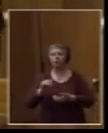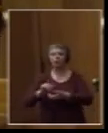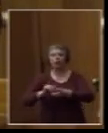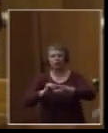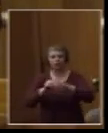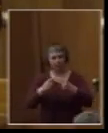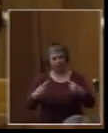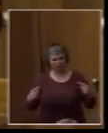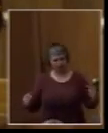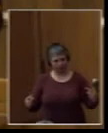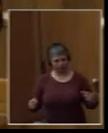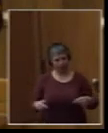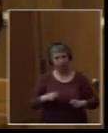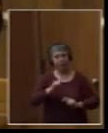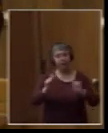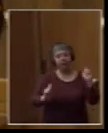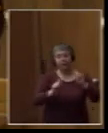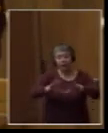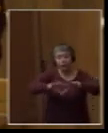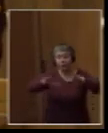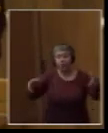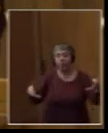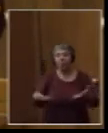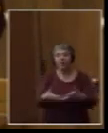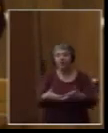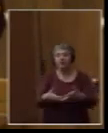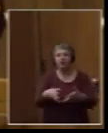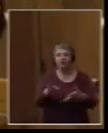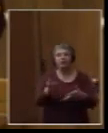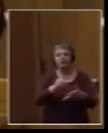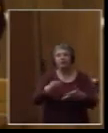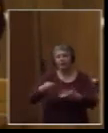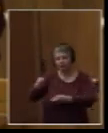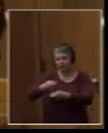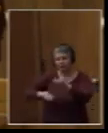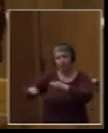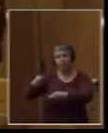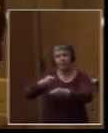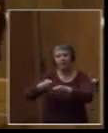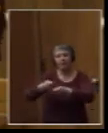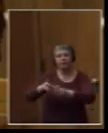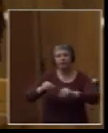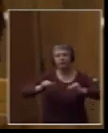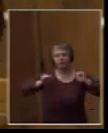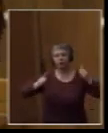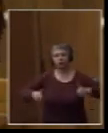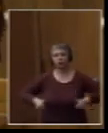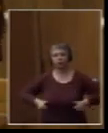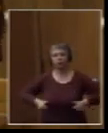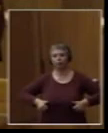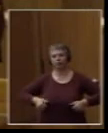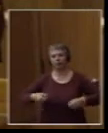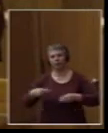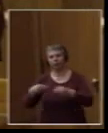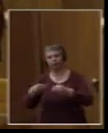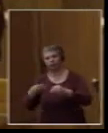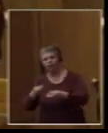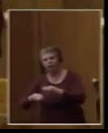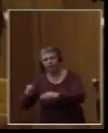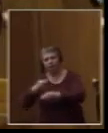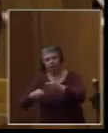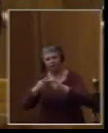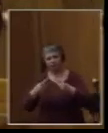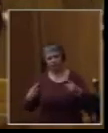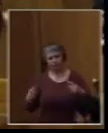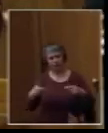Ανάπτυξη δικτύων συνεργασίας με επιχειρηματικούς κλάδους στον τομέα του τουρισμού, στα πλαίσια τόσο της ευαισθητοποίησης,